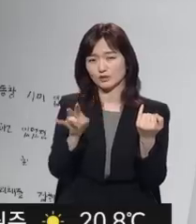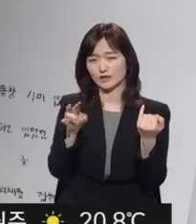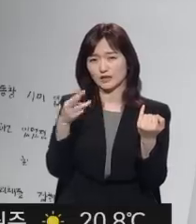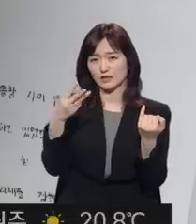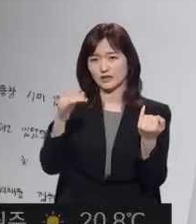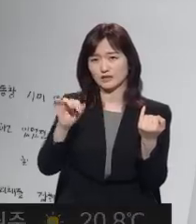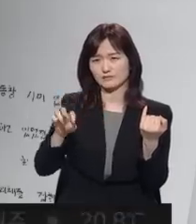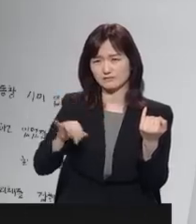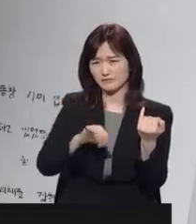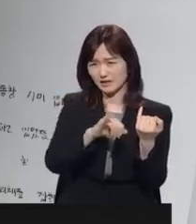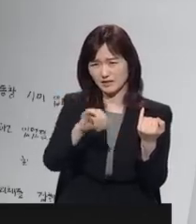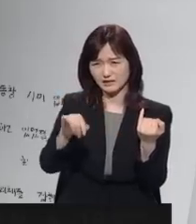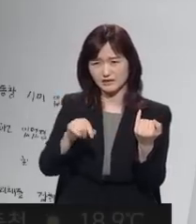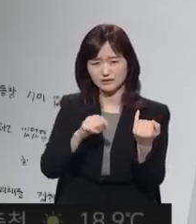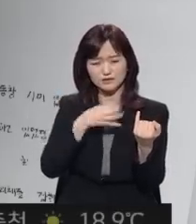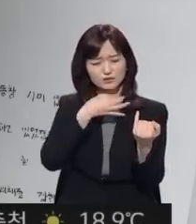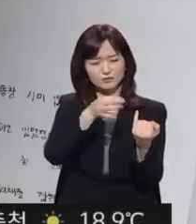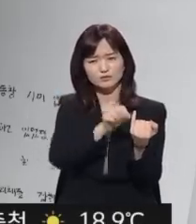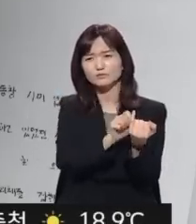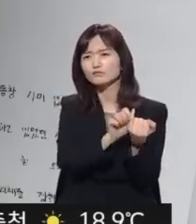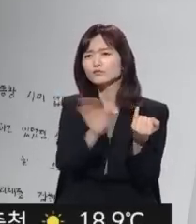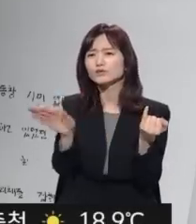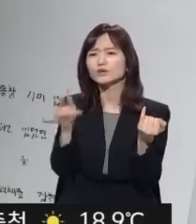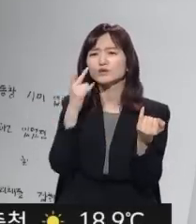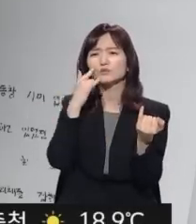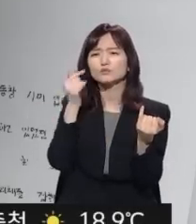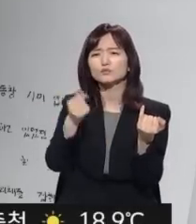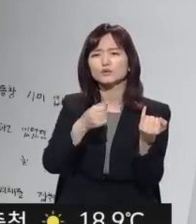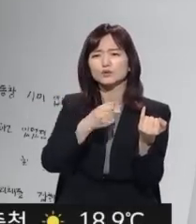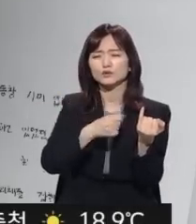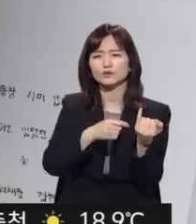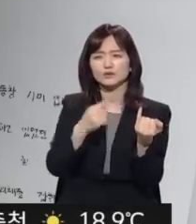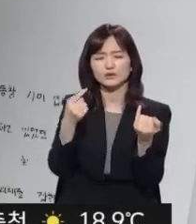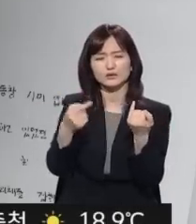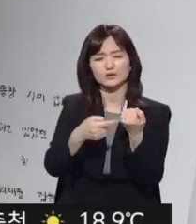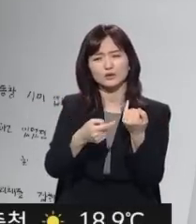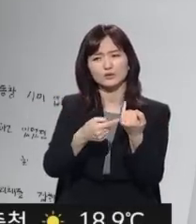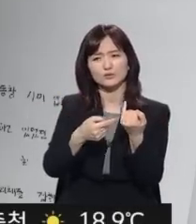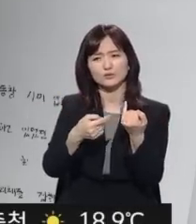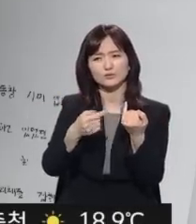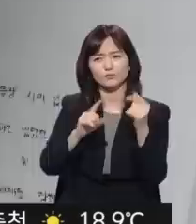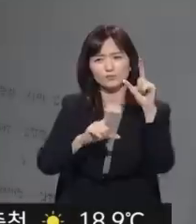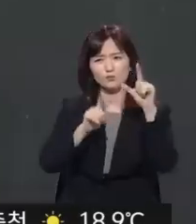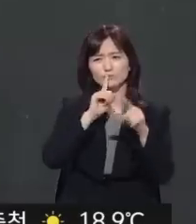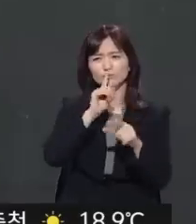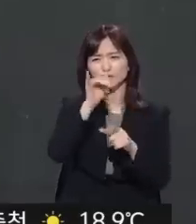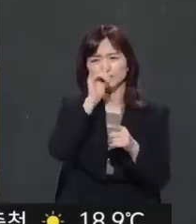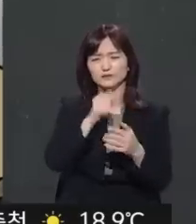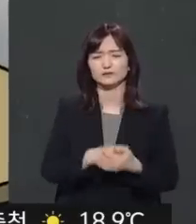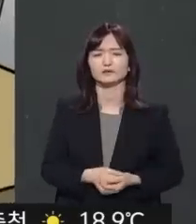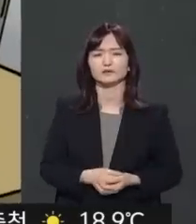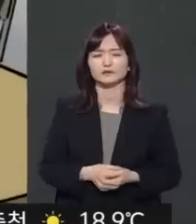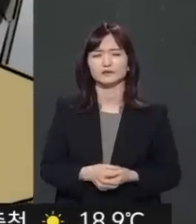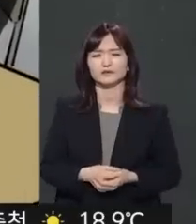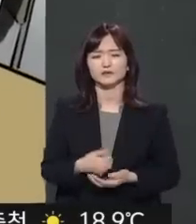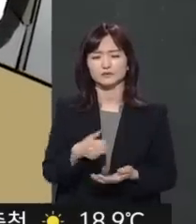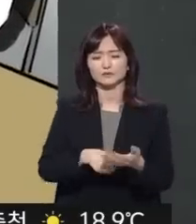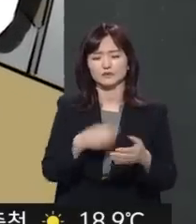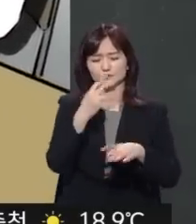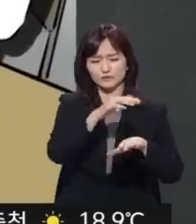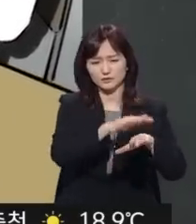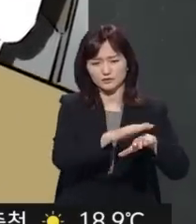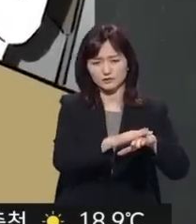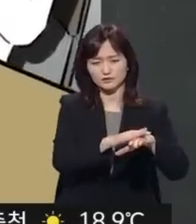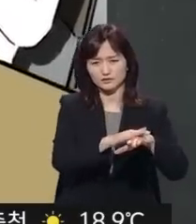따돌렸고 또 부모의 외모를 또 비하하기도 했고요. 사물함에 교재를 빼내고 대신에 옷을 넣는 등 또 교과서를